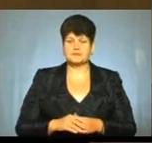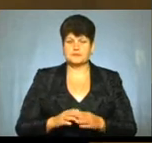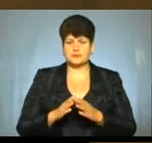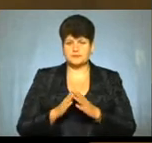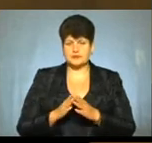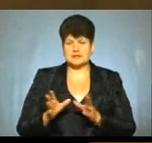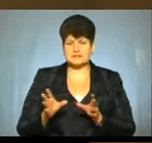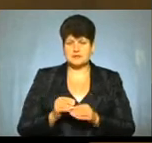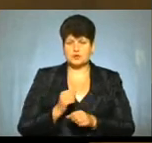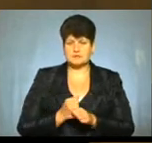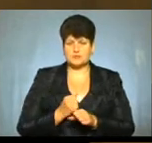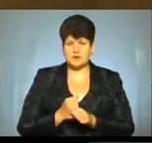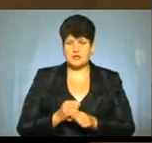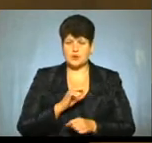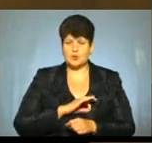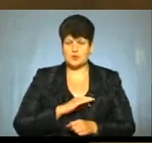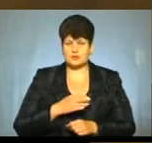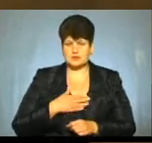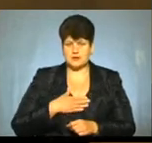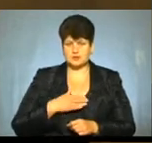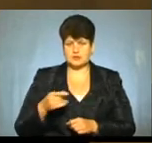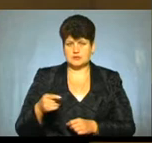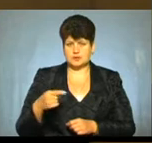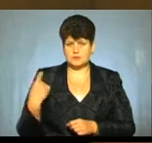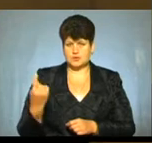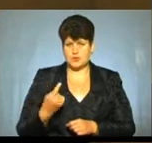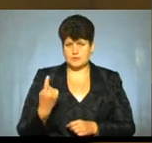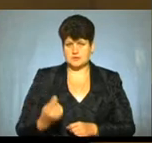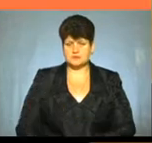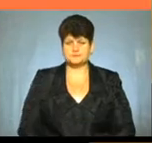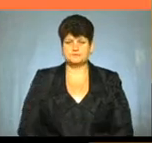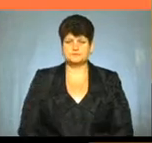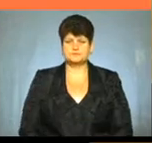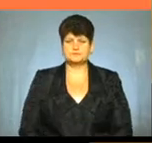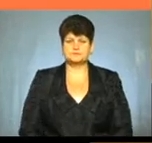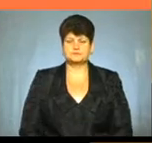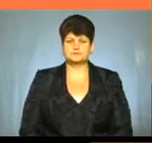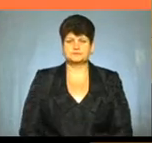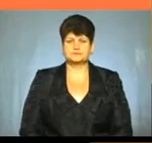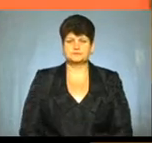і закликати до спільної праці на користь нашої Тернопільської області.